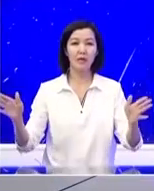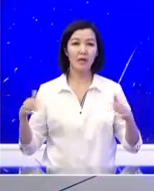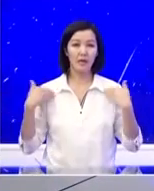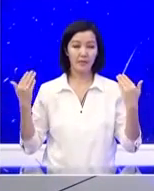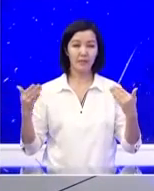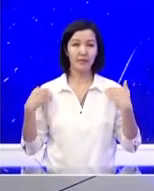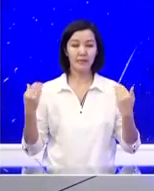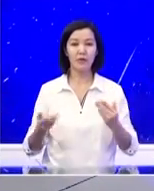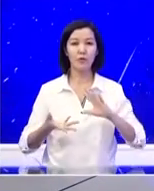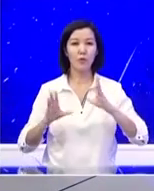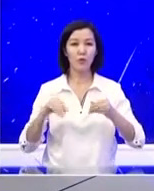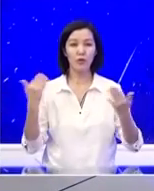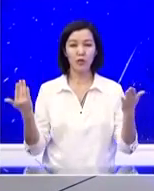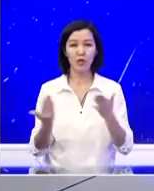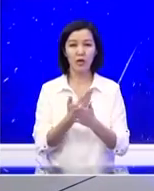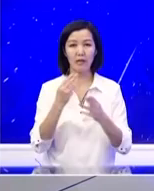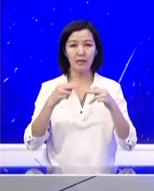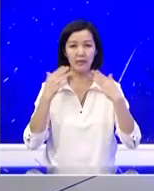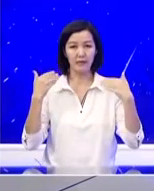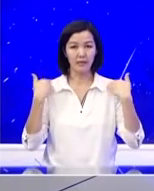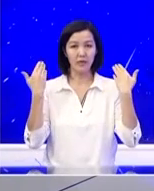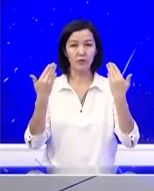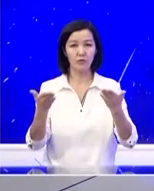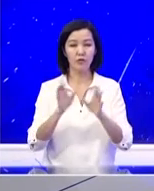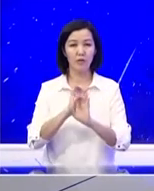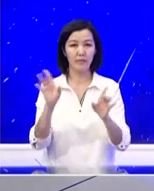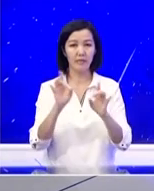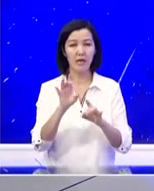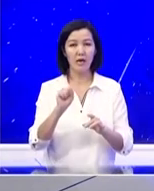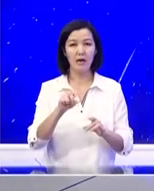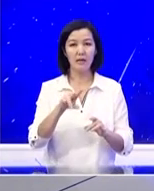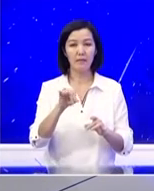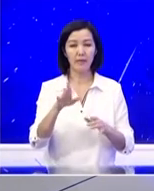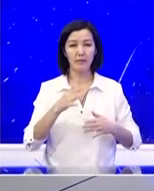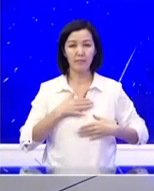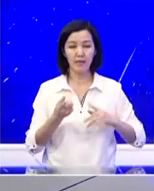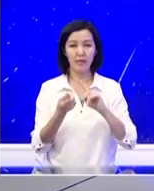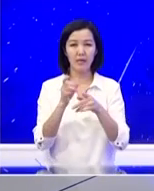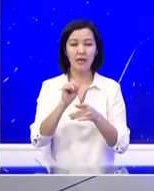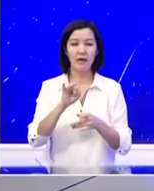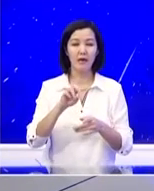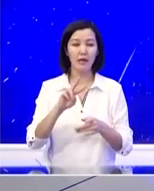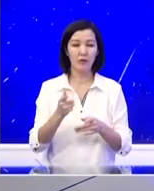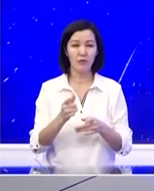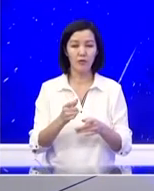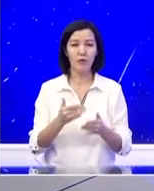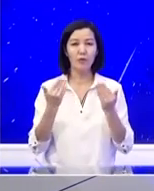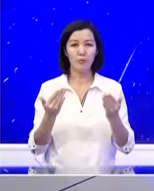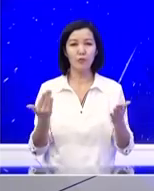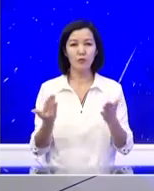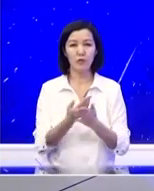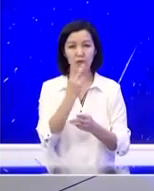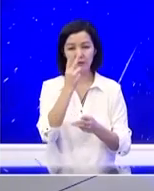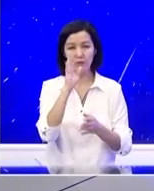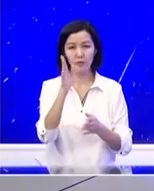Ассаламу алейкум, қадірменді көрермен, тікелей эфирде қорытынды жаңалық студияда Алмат Хамид, сурда отырмада Айкүл Жұмаш қызы. Бүгінгі